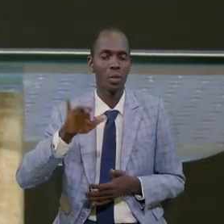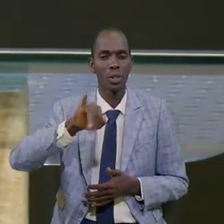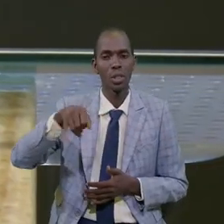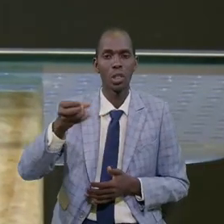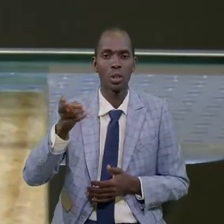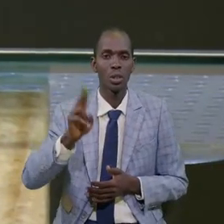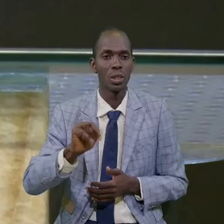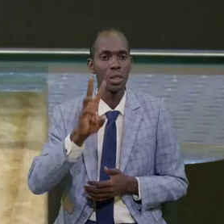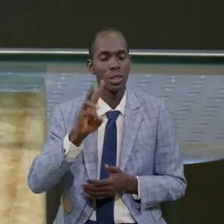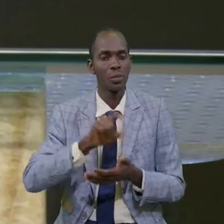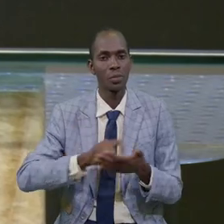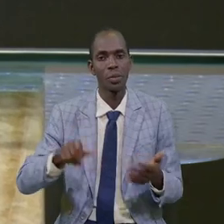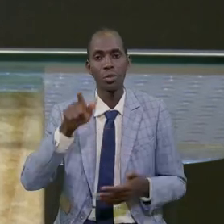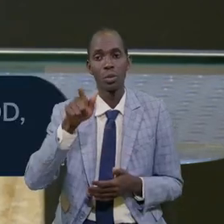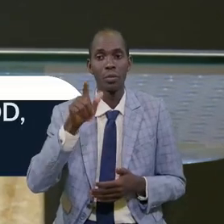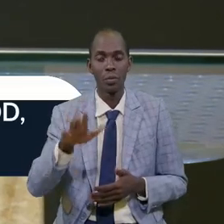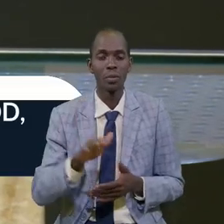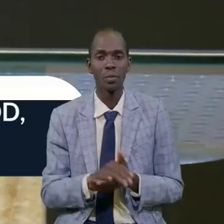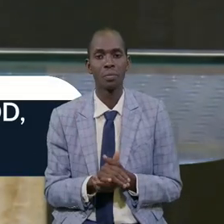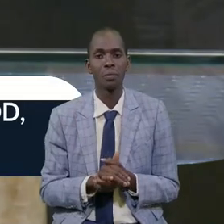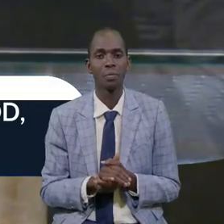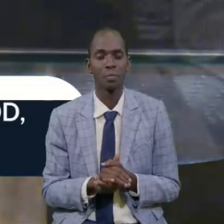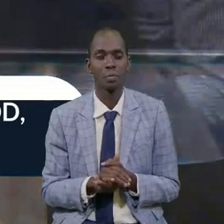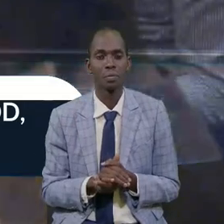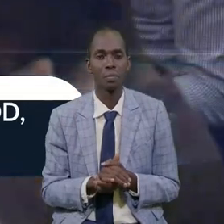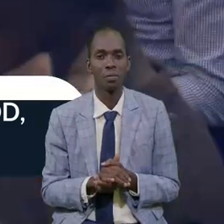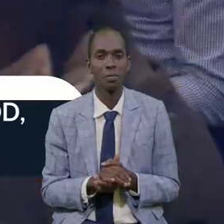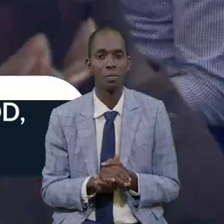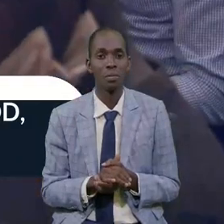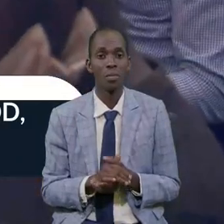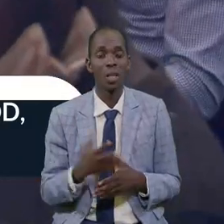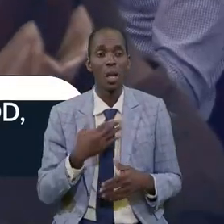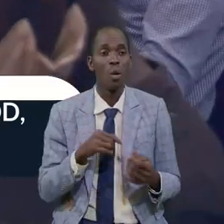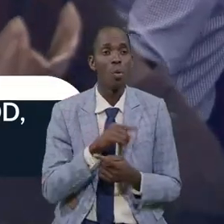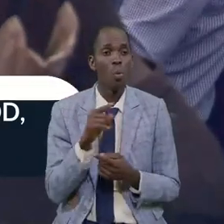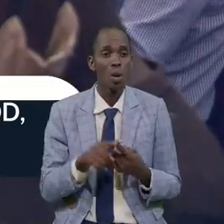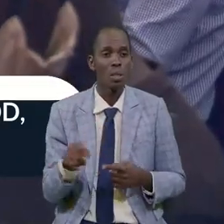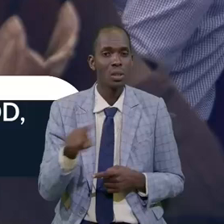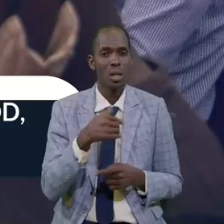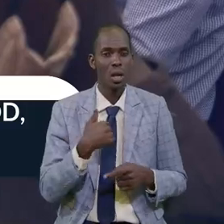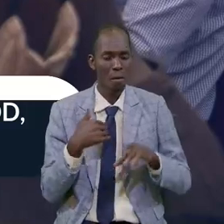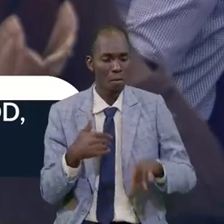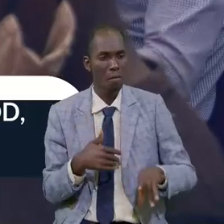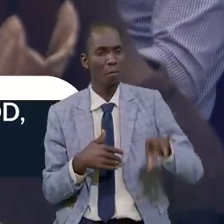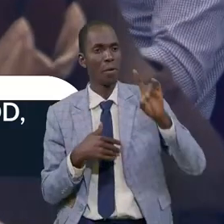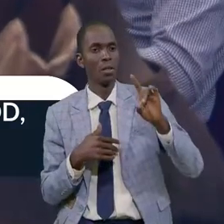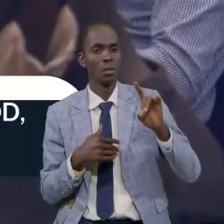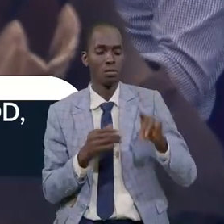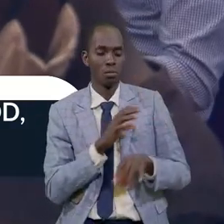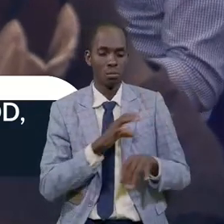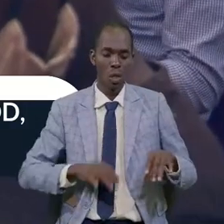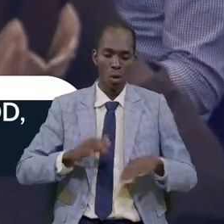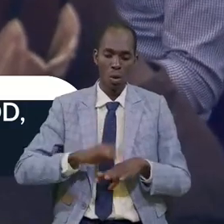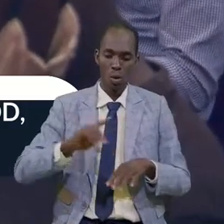Jean, chapitre 6, verset 25. Et l'ayant trouvé au-delà de